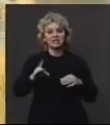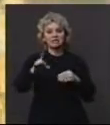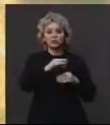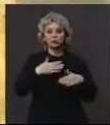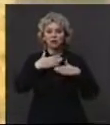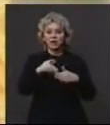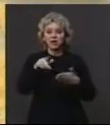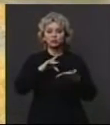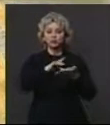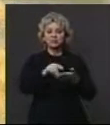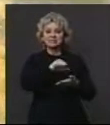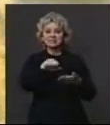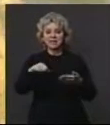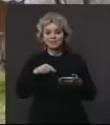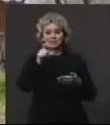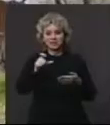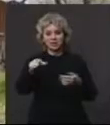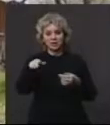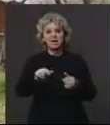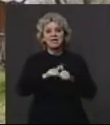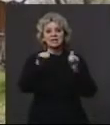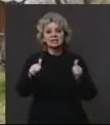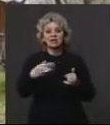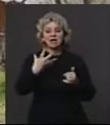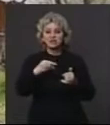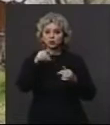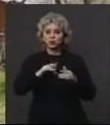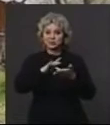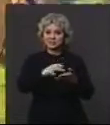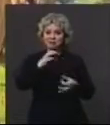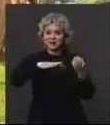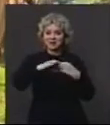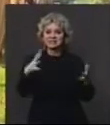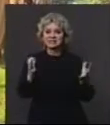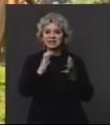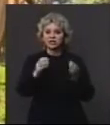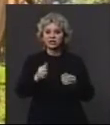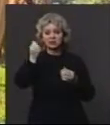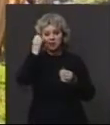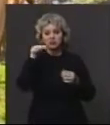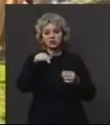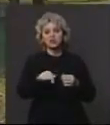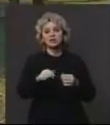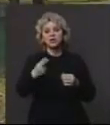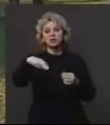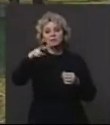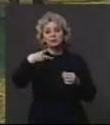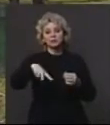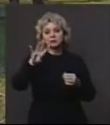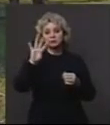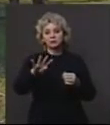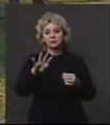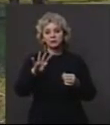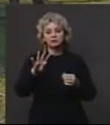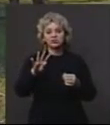регион и помогая путешествовать самим дончанам, развивая колоритные туристические проекты и сохраняя достопримечательности. Олеся Слынько,